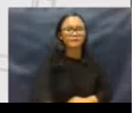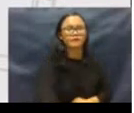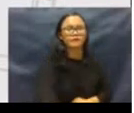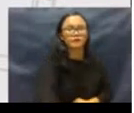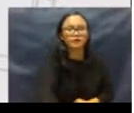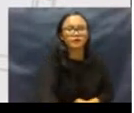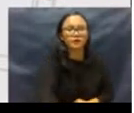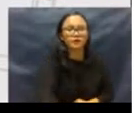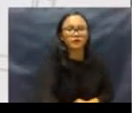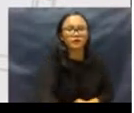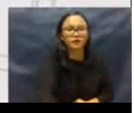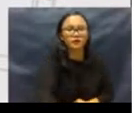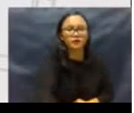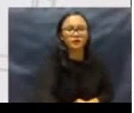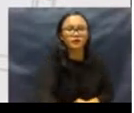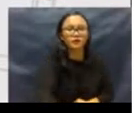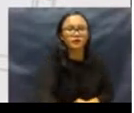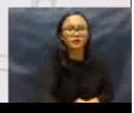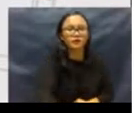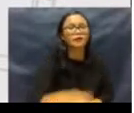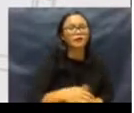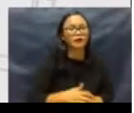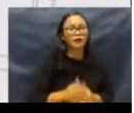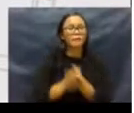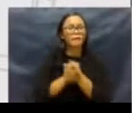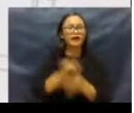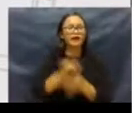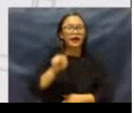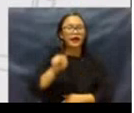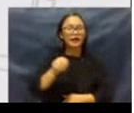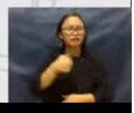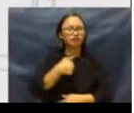Bapak dan Ibu, perkenalkan kembali, mungkin kemarin ada yang